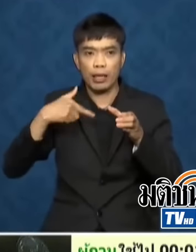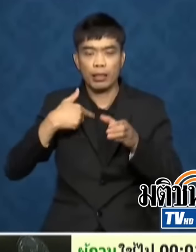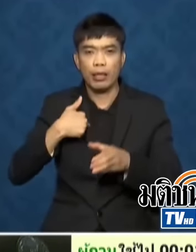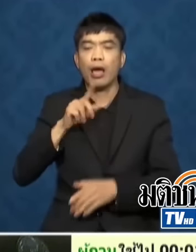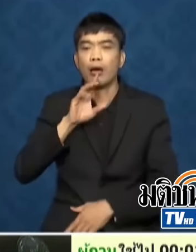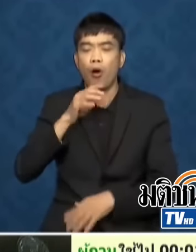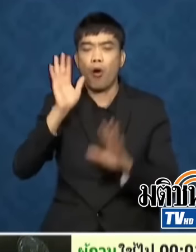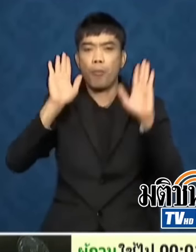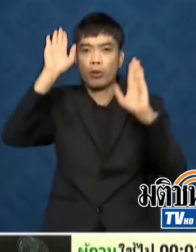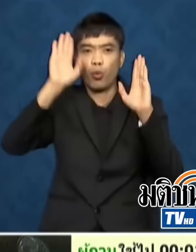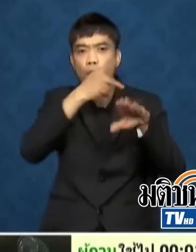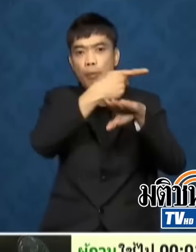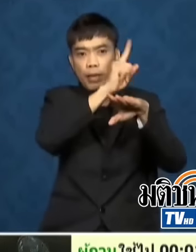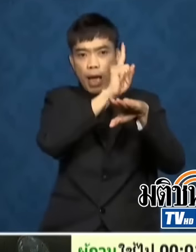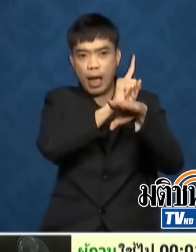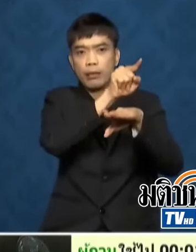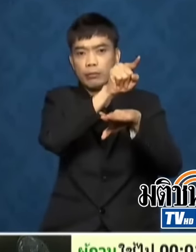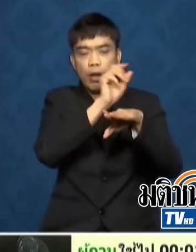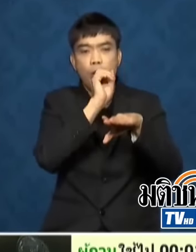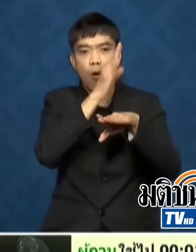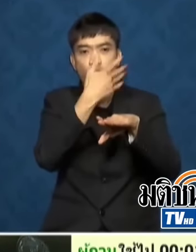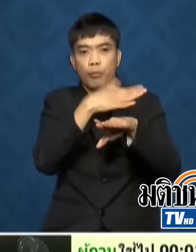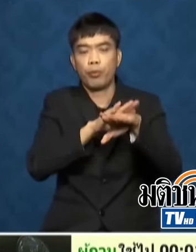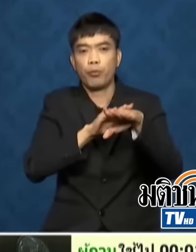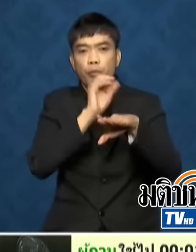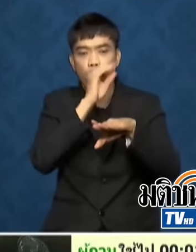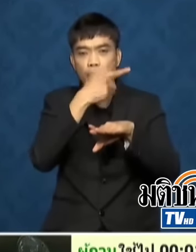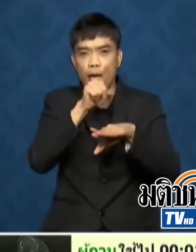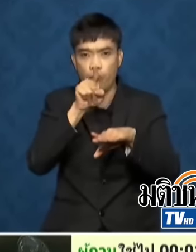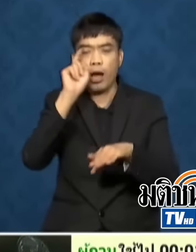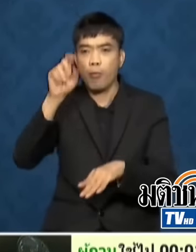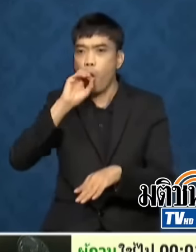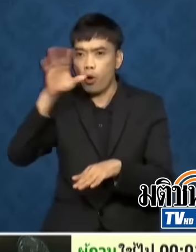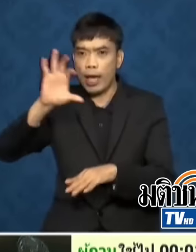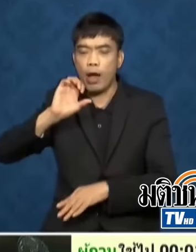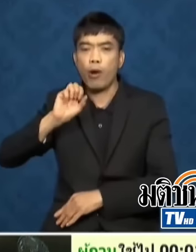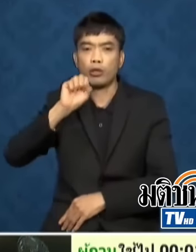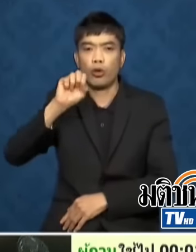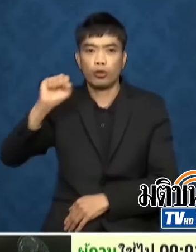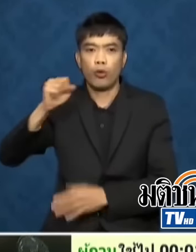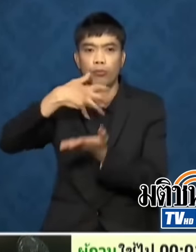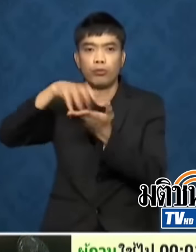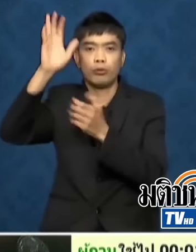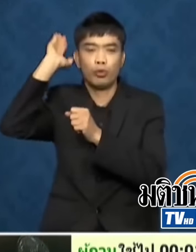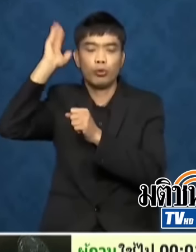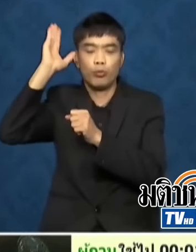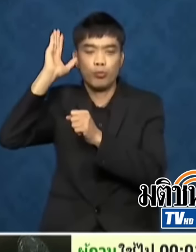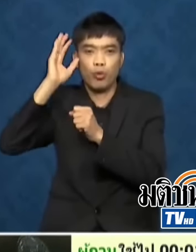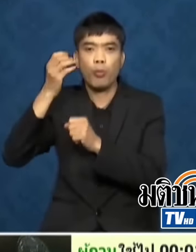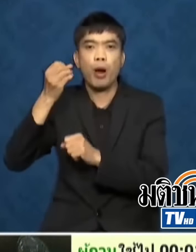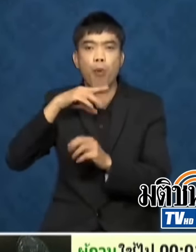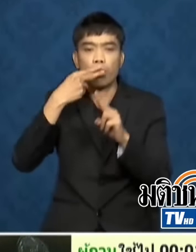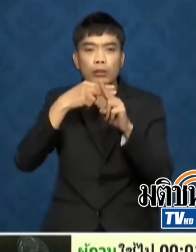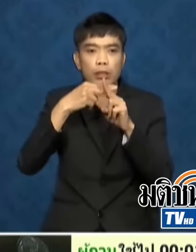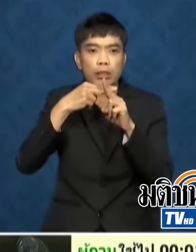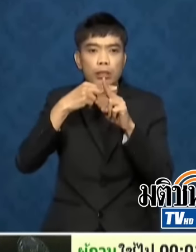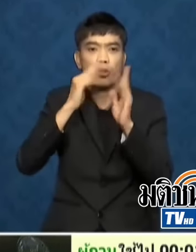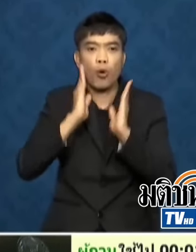ครับผมเอ่ยเกินนำไปแล้วนะครับว่าอย่าเอ่ยชื่อบุคคลภายนอกเขาไม่มีโอกาสมาตอบโต้ที่นี่